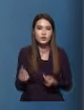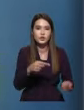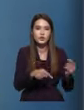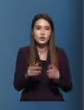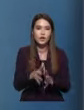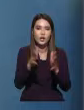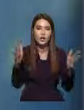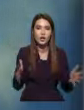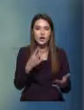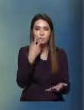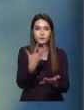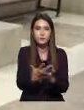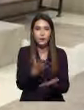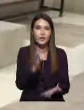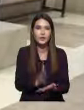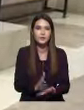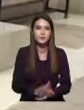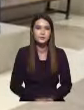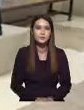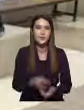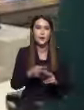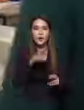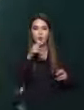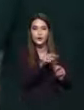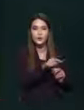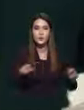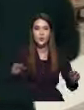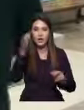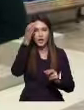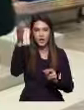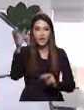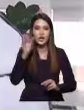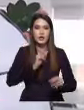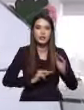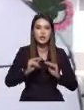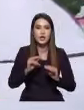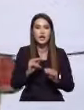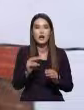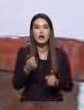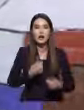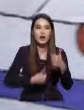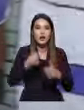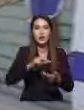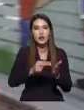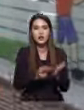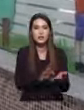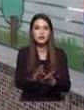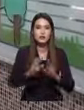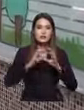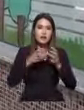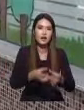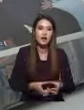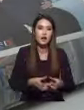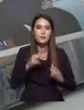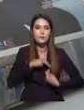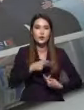сүйіспеншіліктің тоғысқан мекені болып отыр. Осы уақытқа дейін инновация түлектері пәндік олимпиада мен жоба жарыстарында халықаралық деңгейде